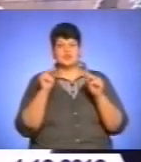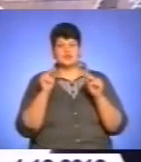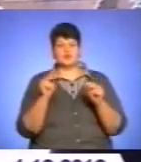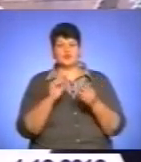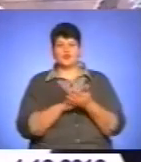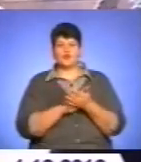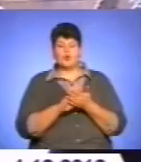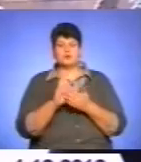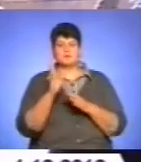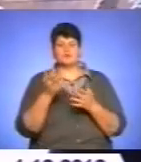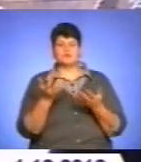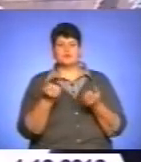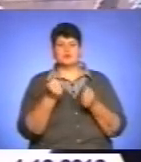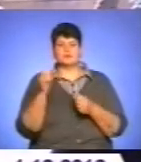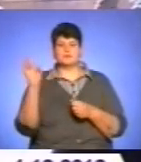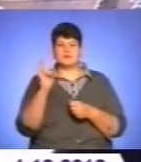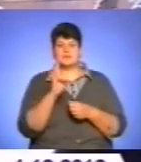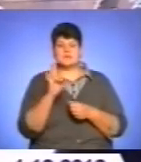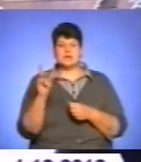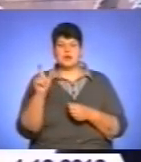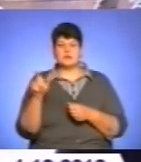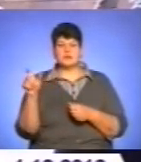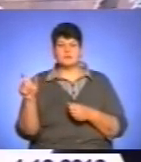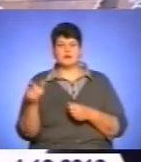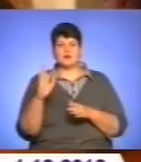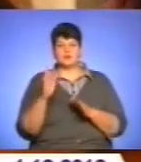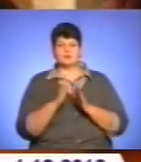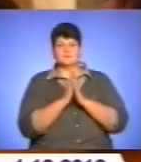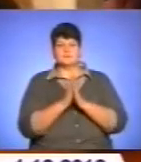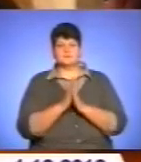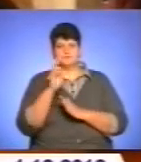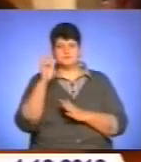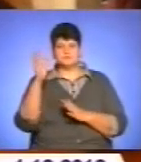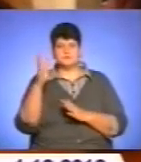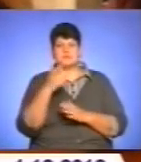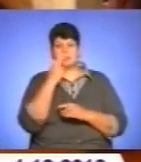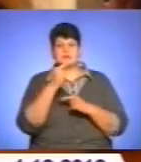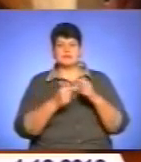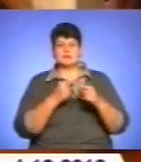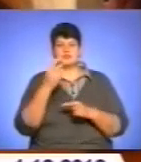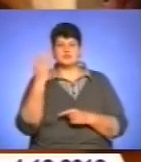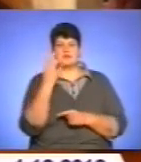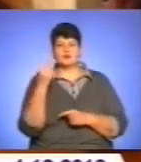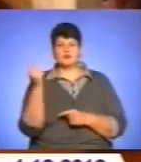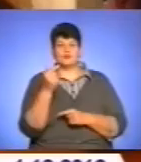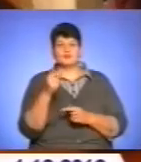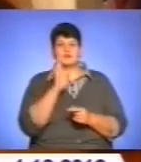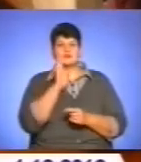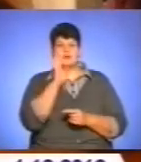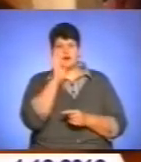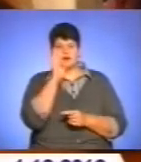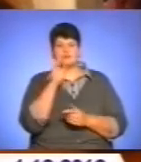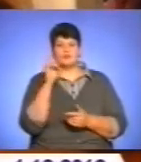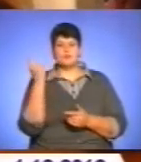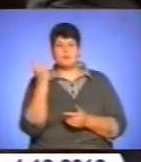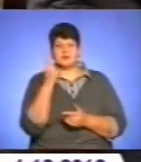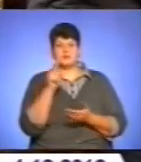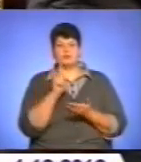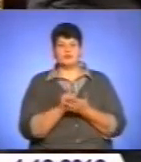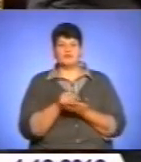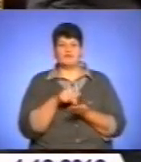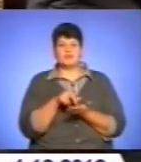добрими християнами, побожними людьми. За традицією, 4 грудня вранці до хати першим повинен увійти